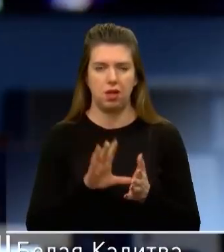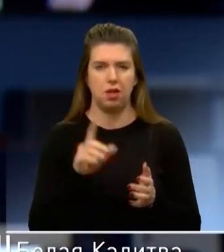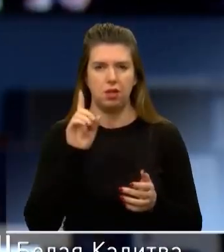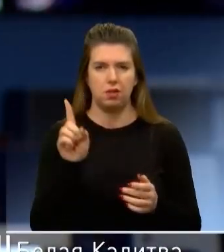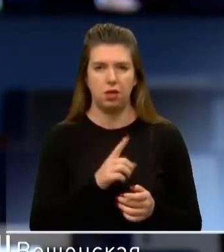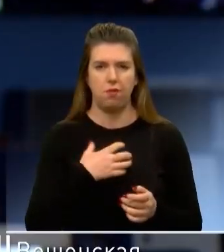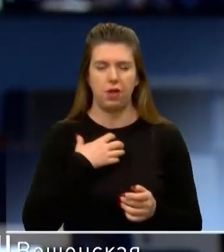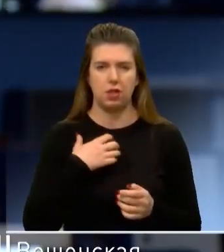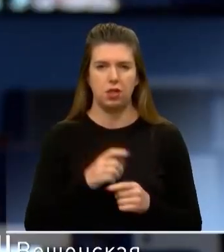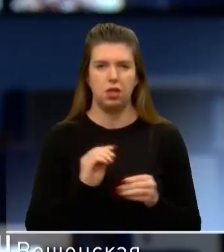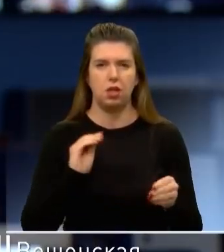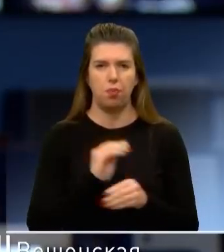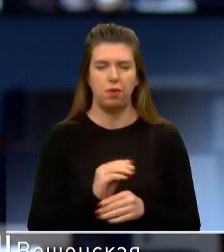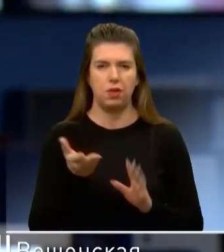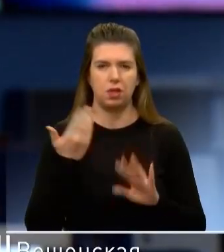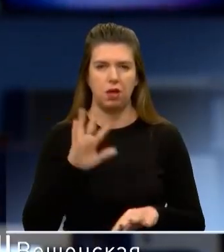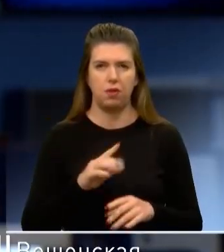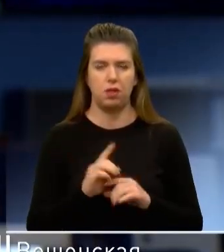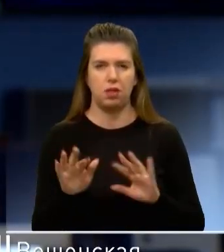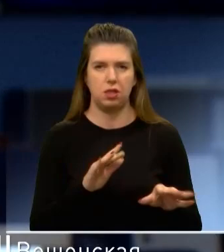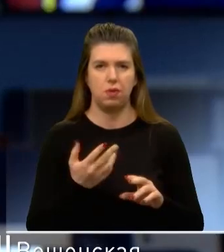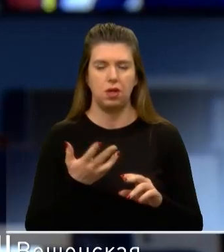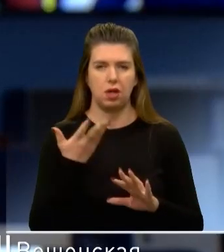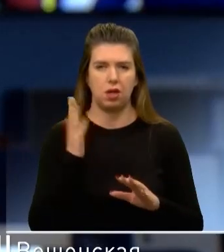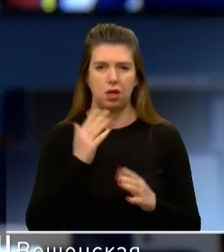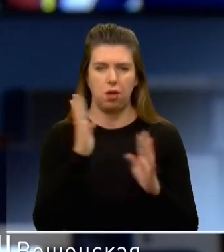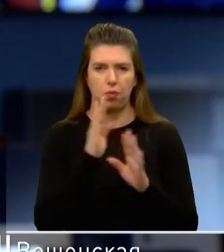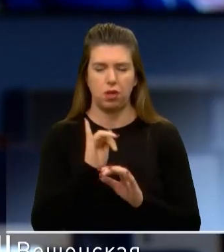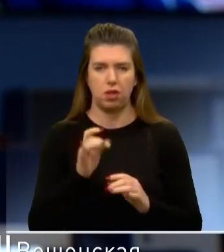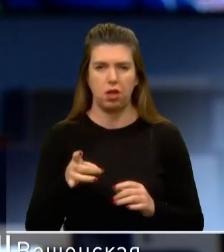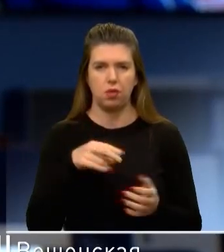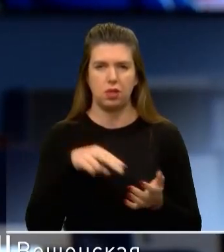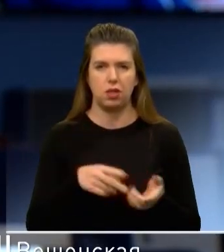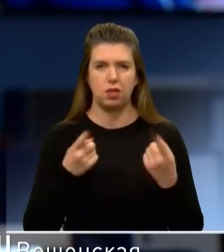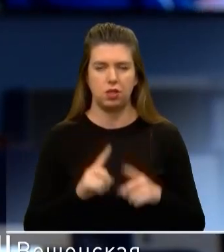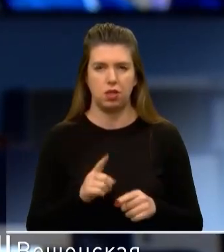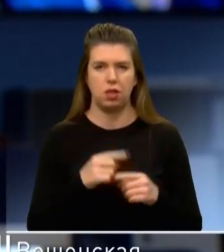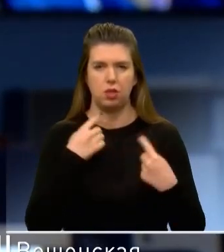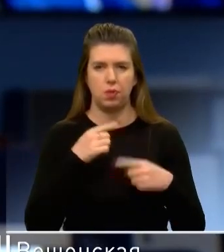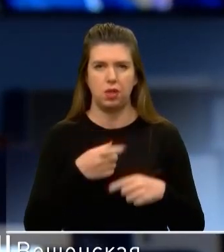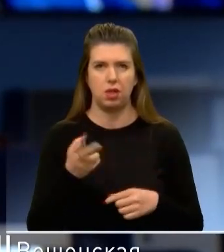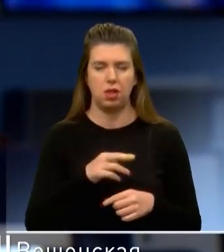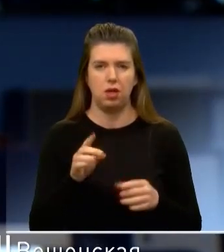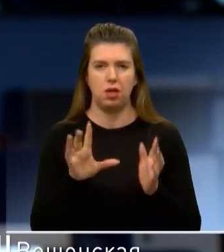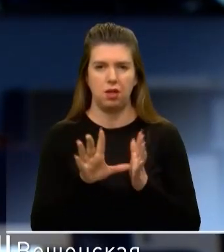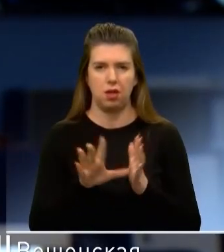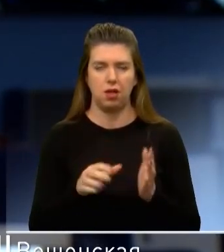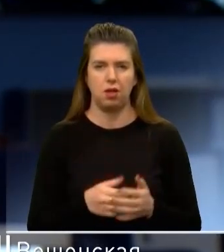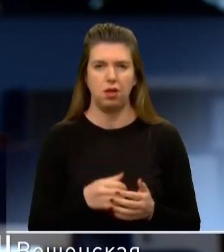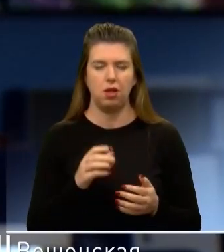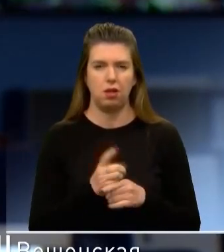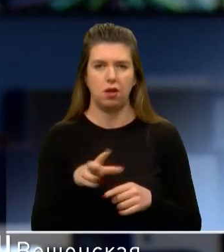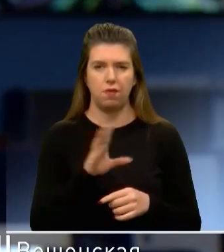значимости событию добавляют и недавние события когда непогода в регионе стала настоящим испытанием для Энергетиков